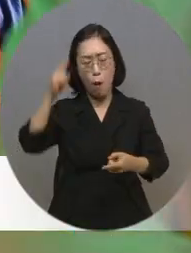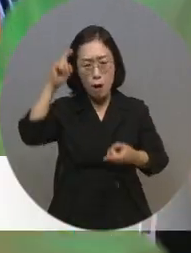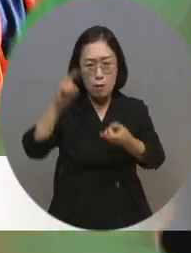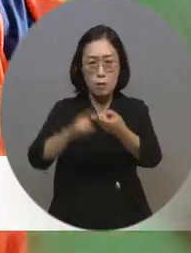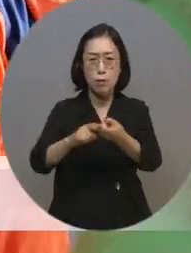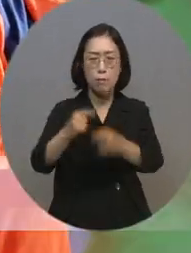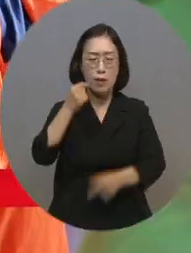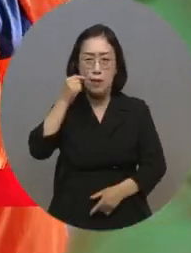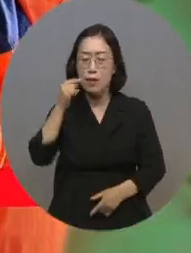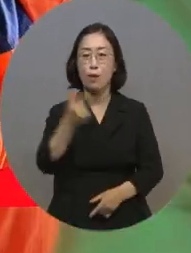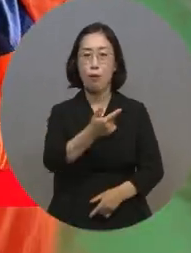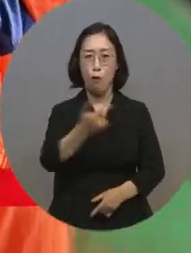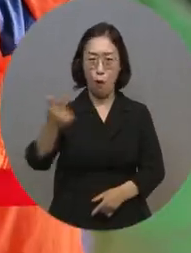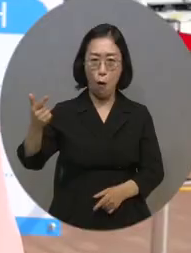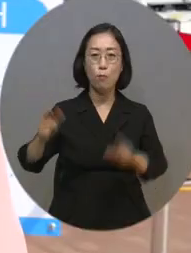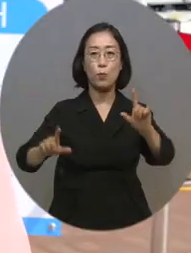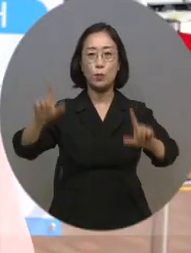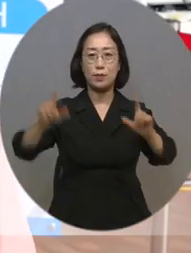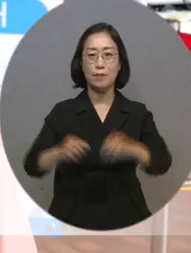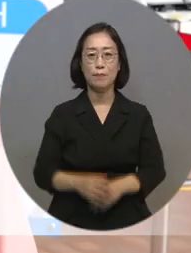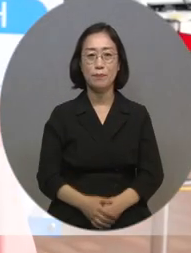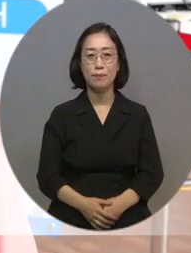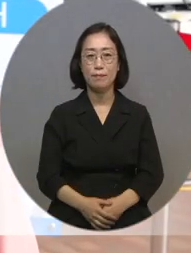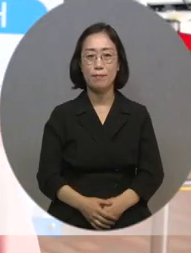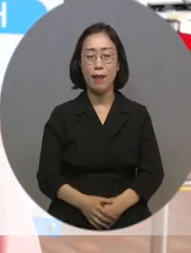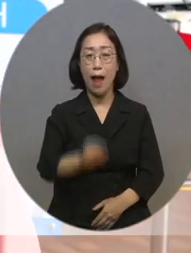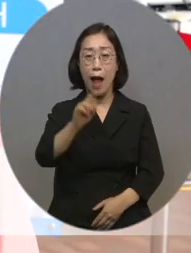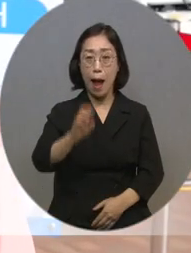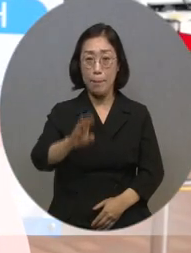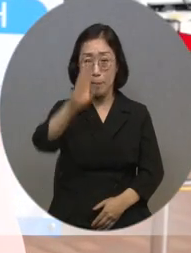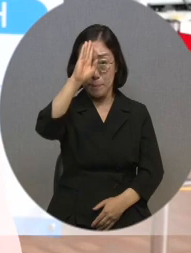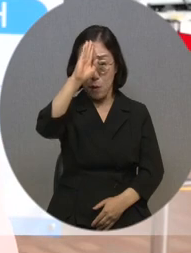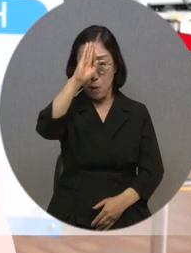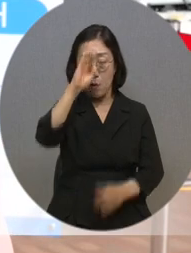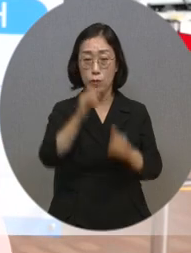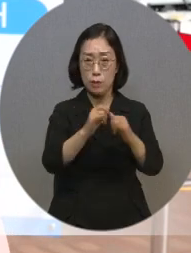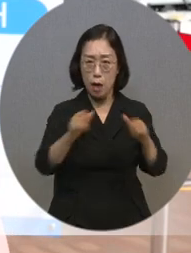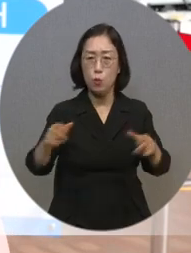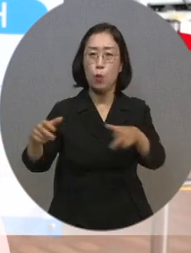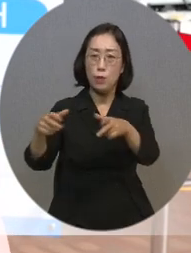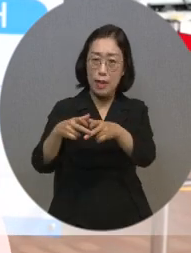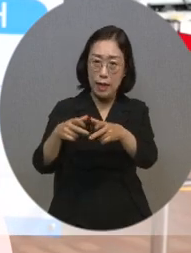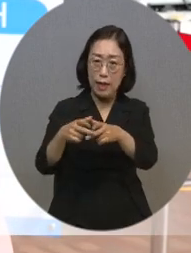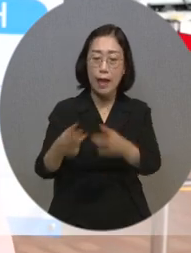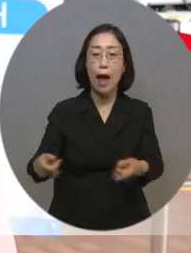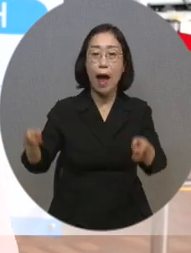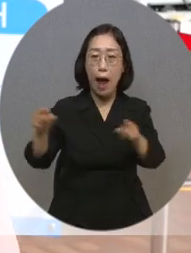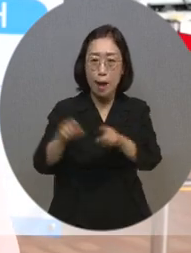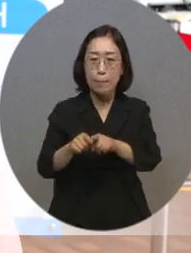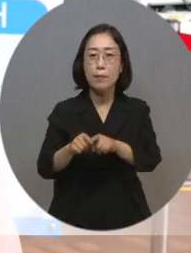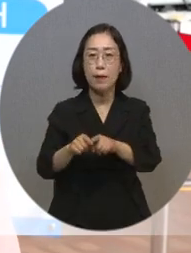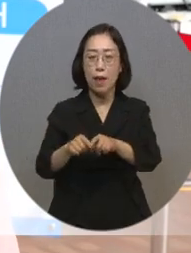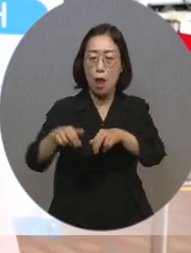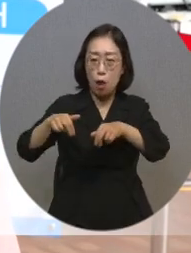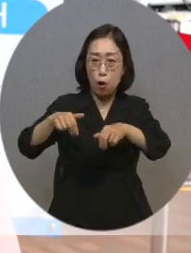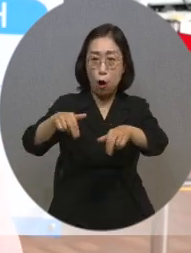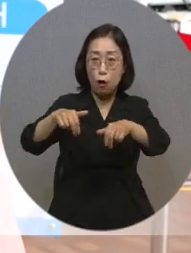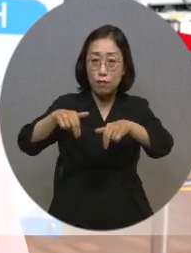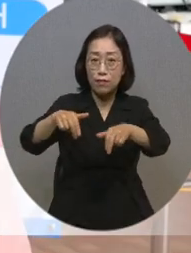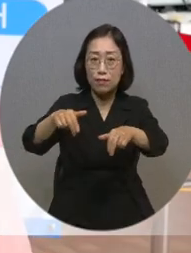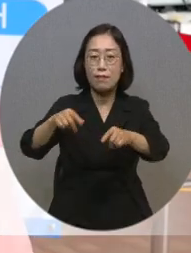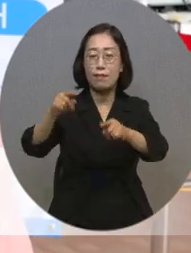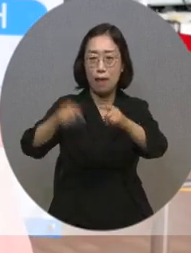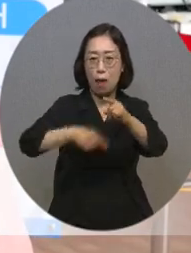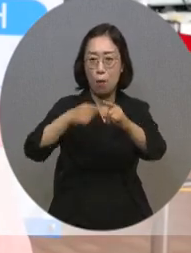인기를 확인시켰습니다. 특히 암 환자와 또 이제 장애인들과 함께하는 그런 걷기를 국제 걷기대회를